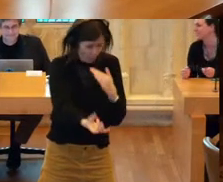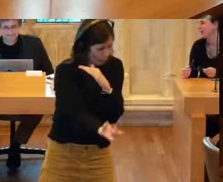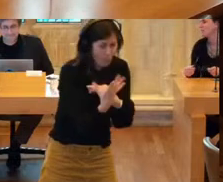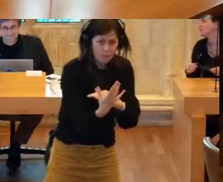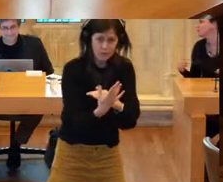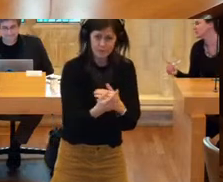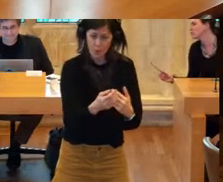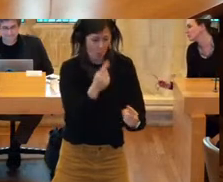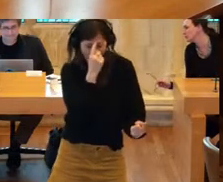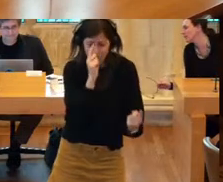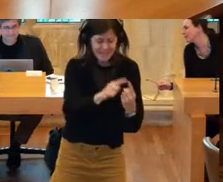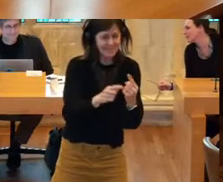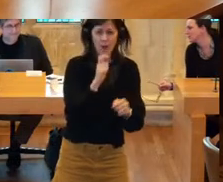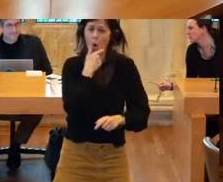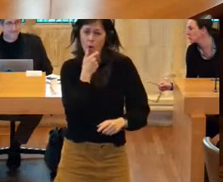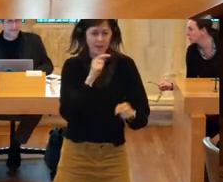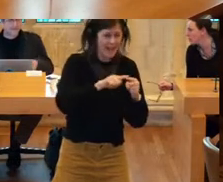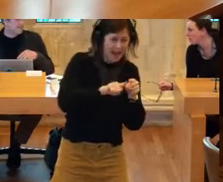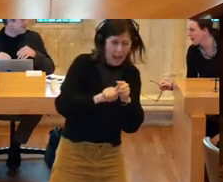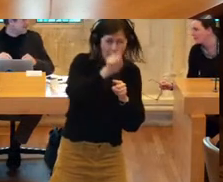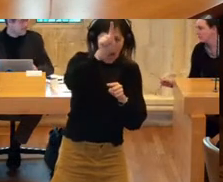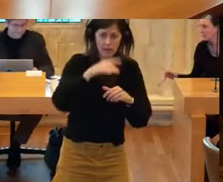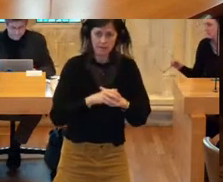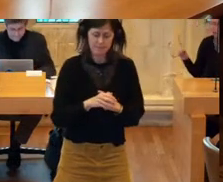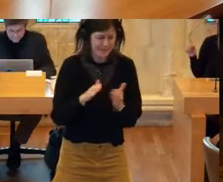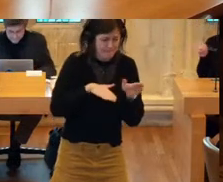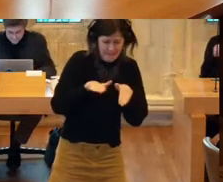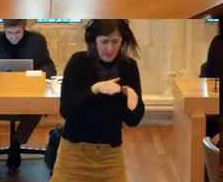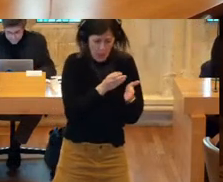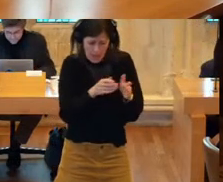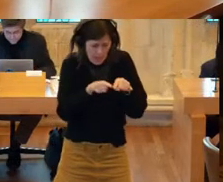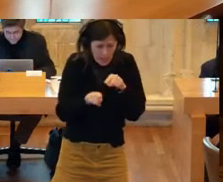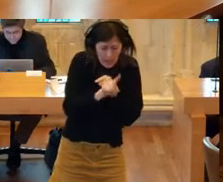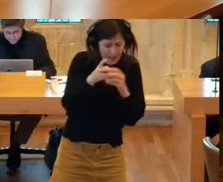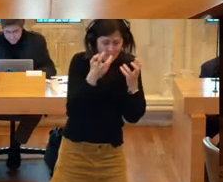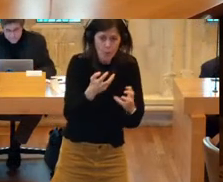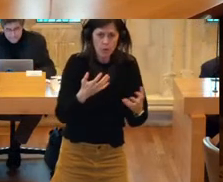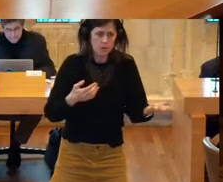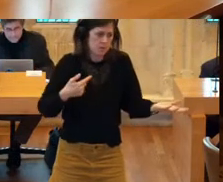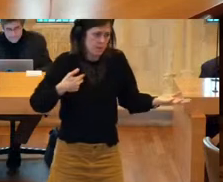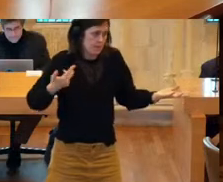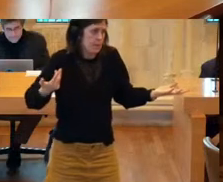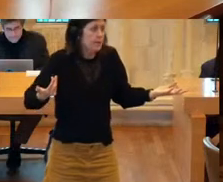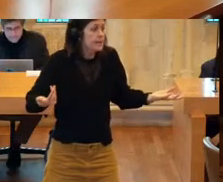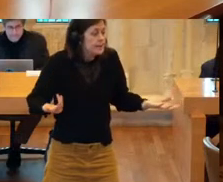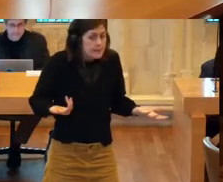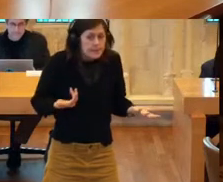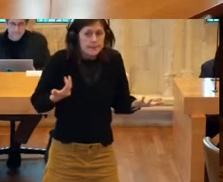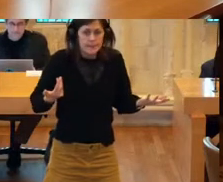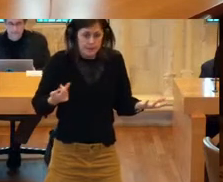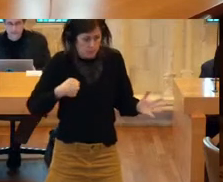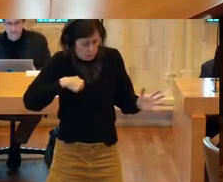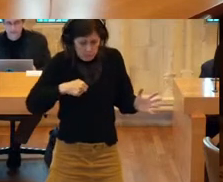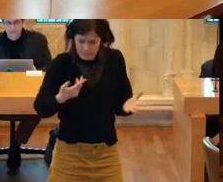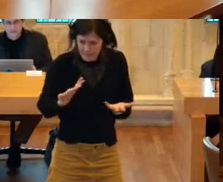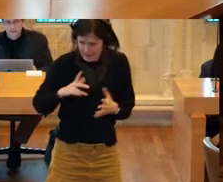aller en Angleterre et par tous les moyens essayer de s'y rendre. Donc on a effectivement